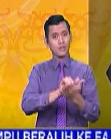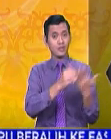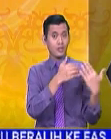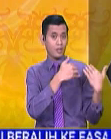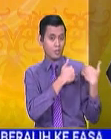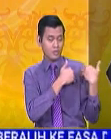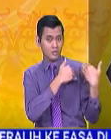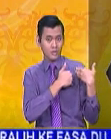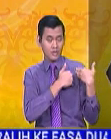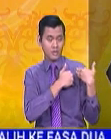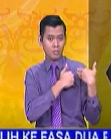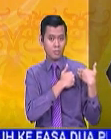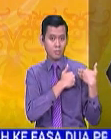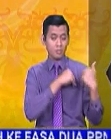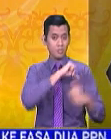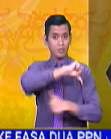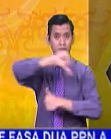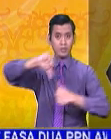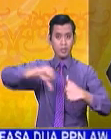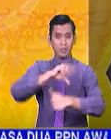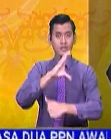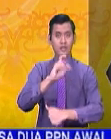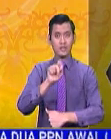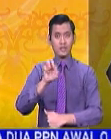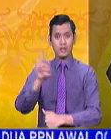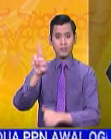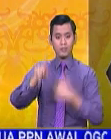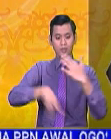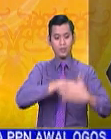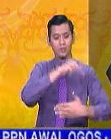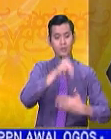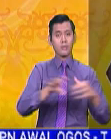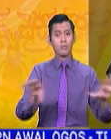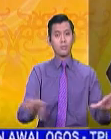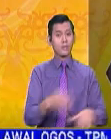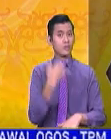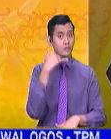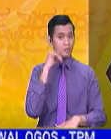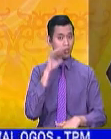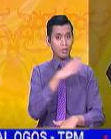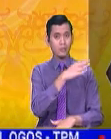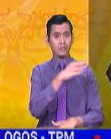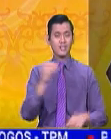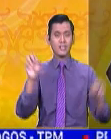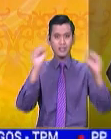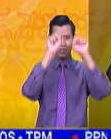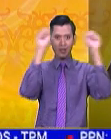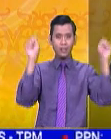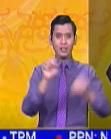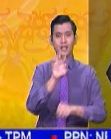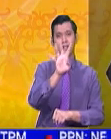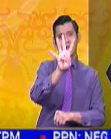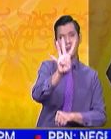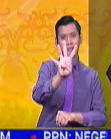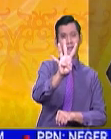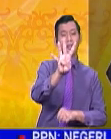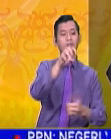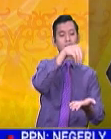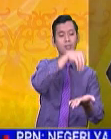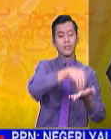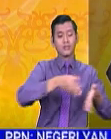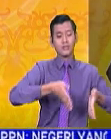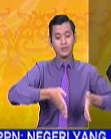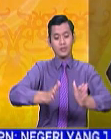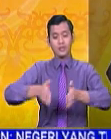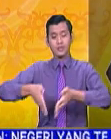sosial koperasi SR persatuan itu dilaksanakan semalam dan selesai lepas di empat lokasi sekatan Jalan Raya SCR